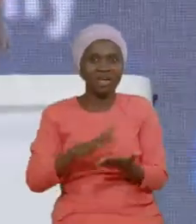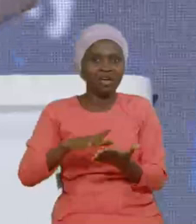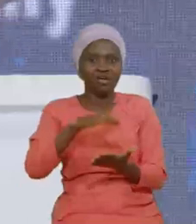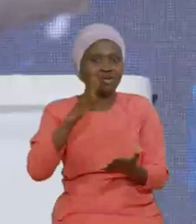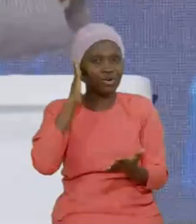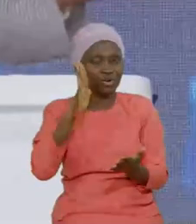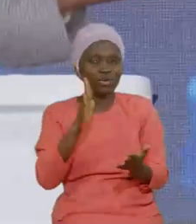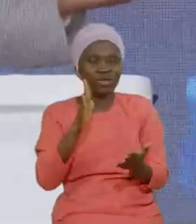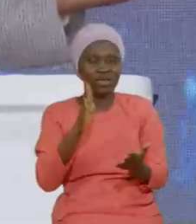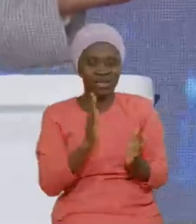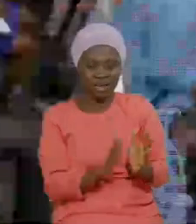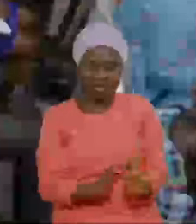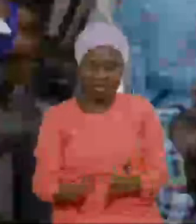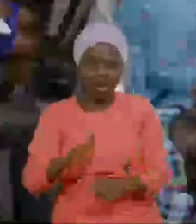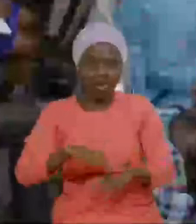vie.